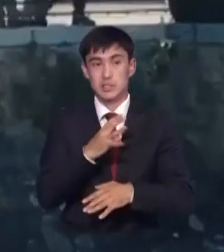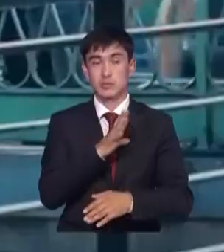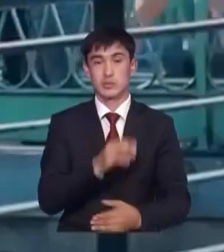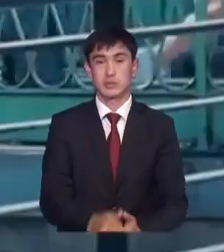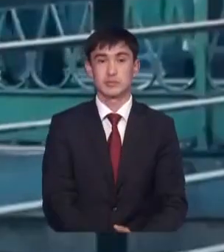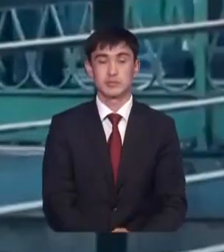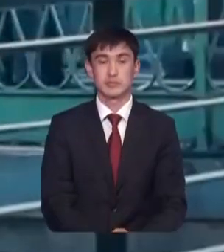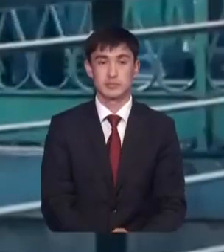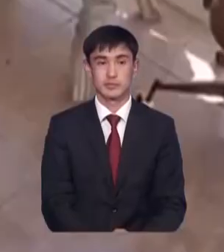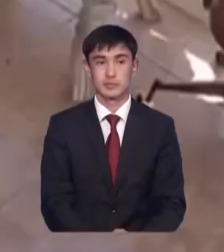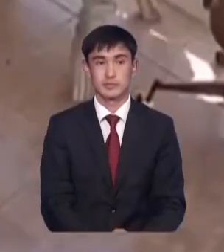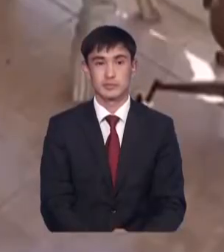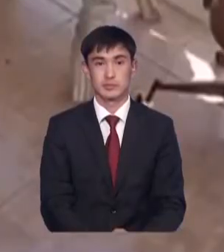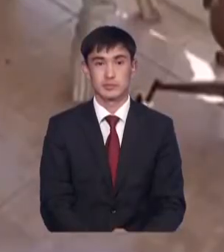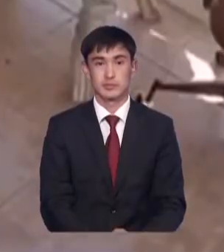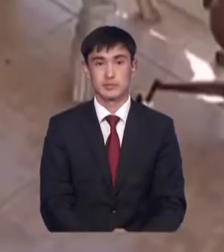өткеріп жатыр.